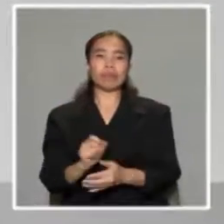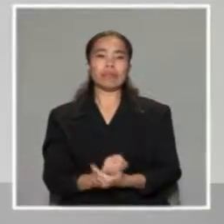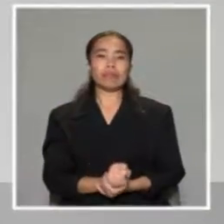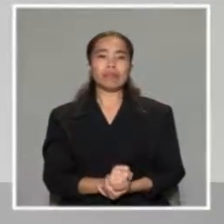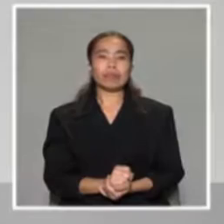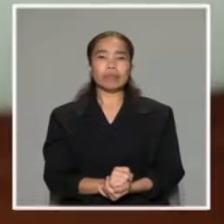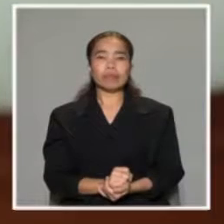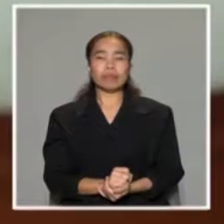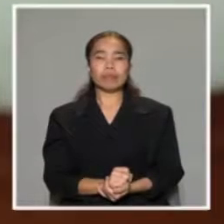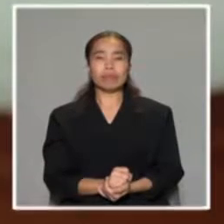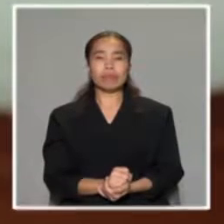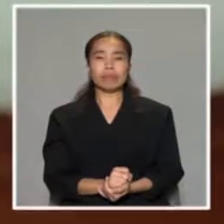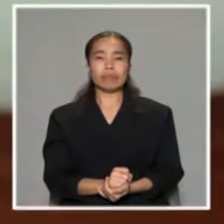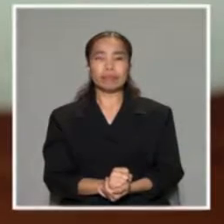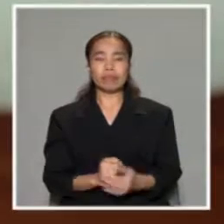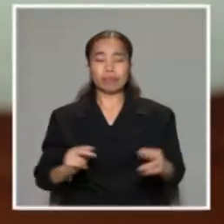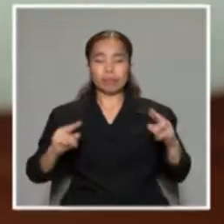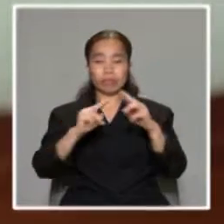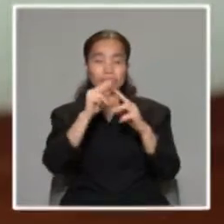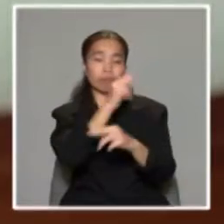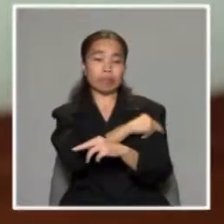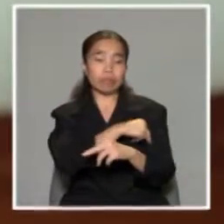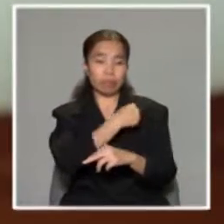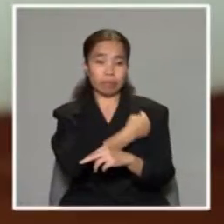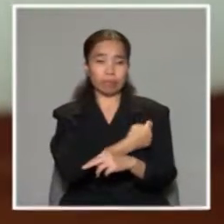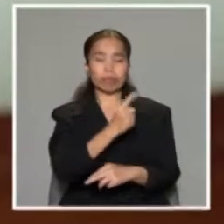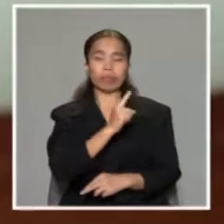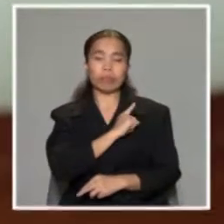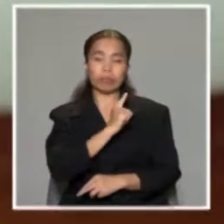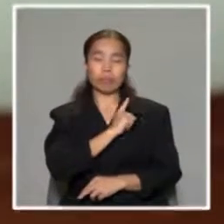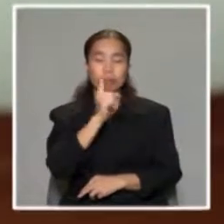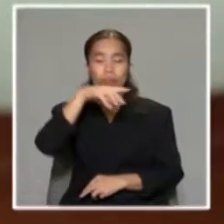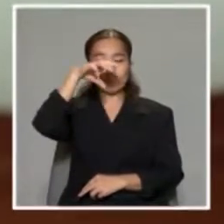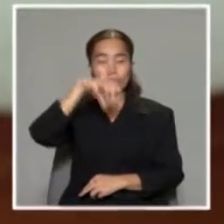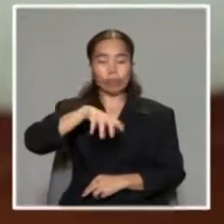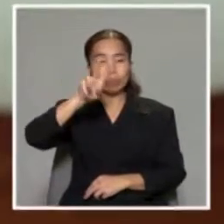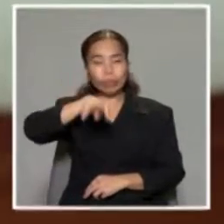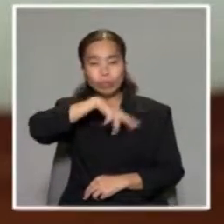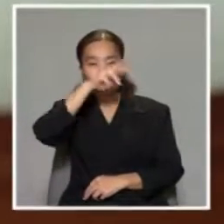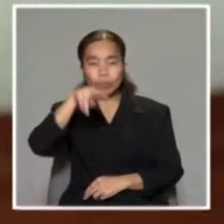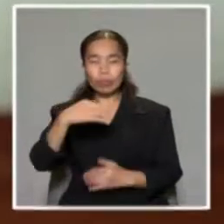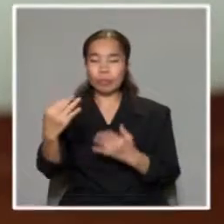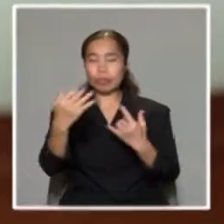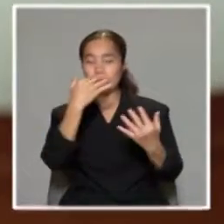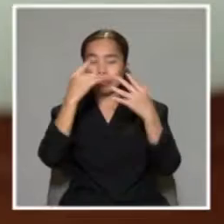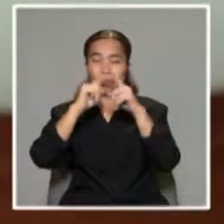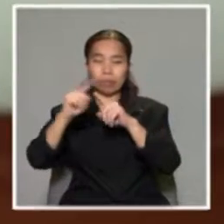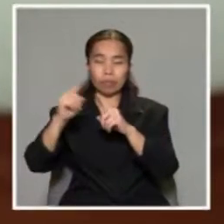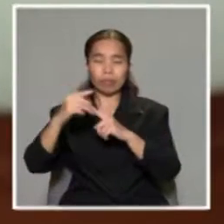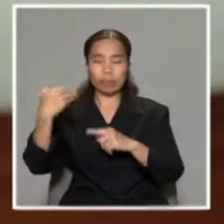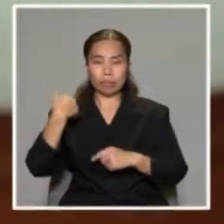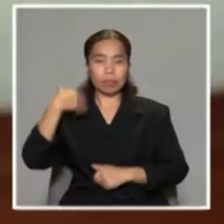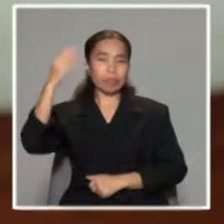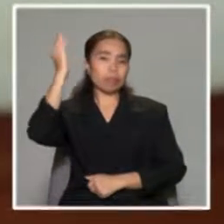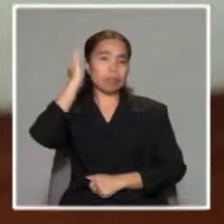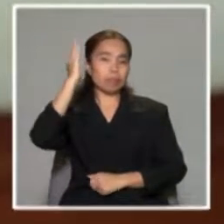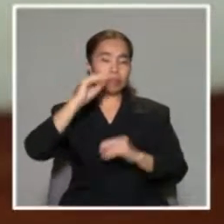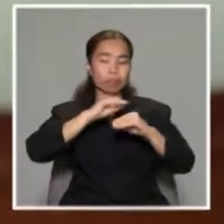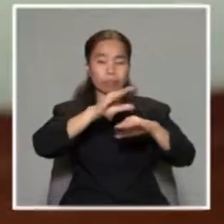จ ทางกระทรวงสาธารณสุขและก็กรมควบคุมมลพิษก็จะประชาสัมพันธ์ให้พี่น้องประชาชนได้เฝ้าระวัง